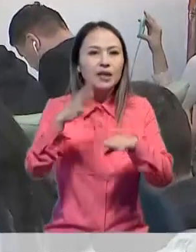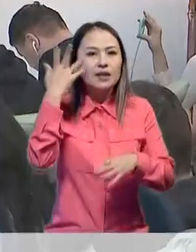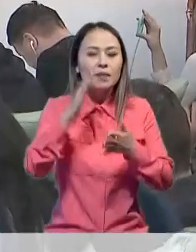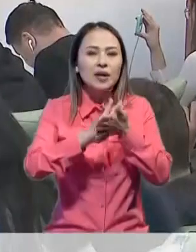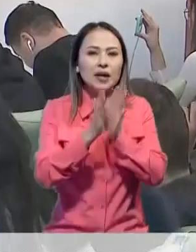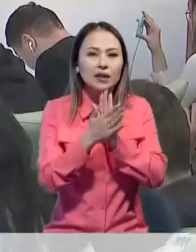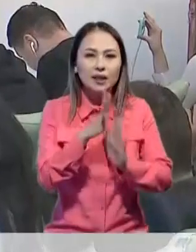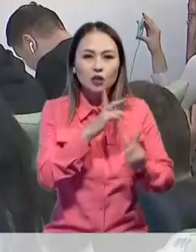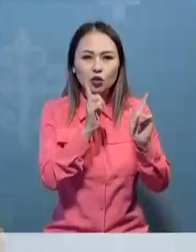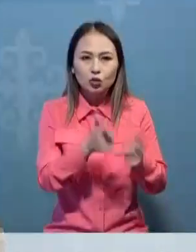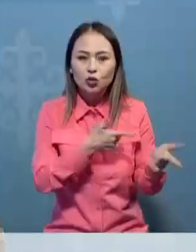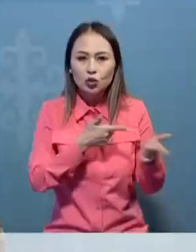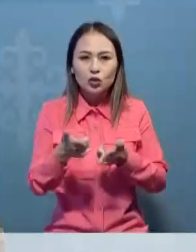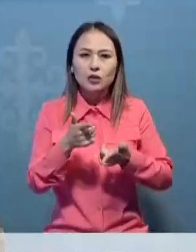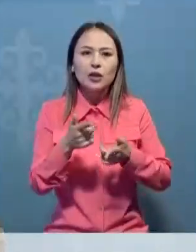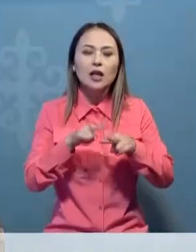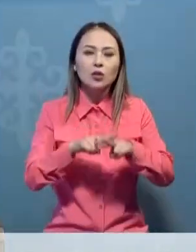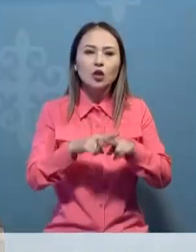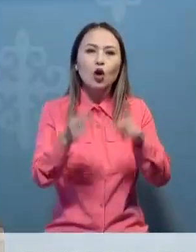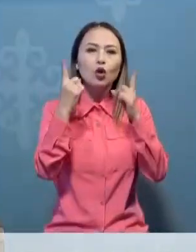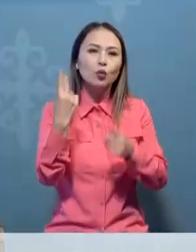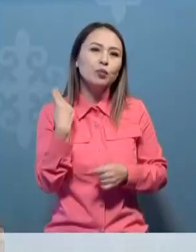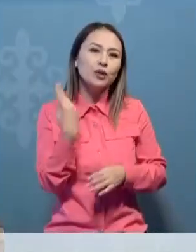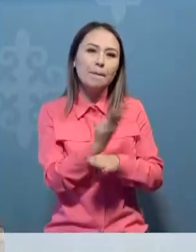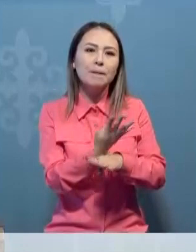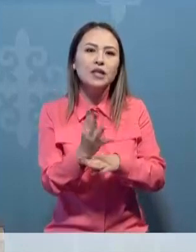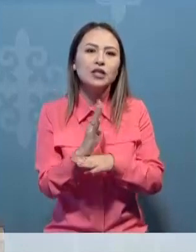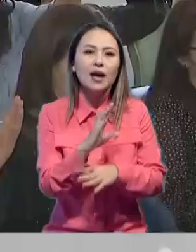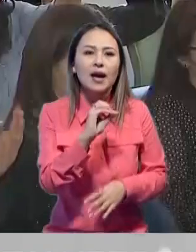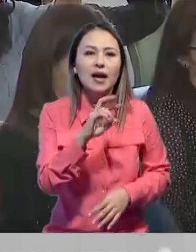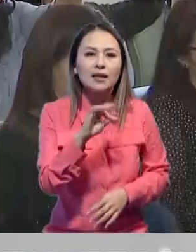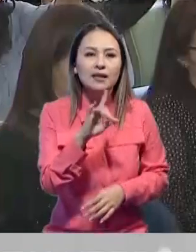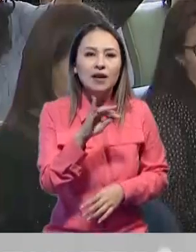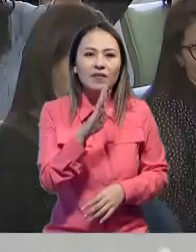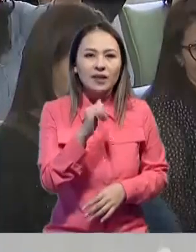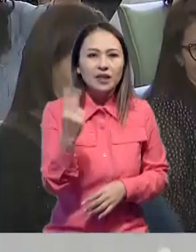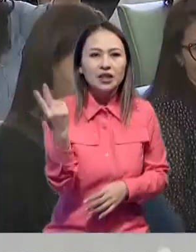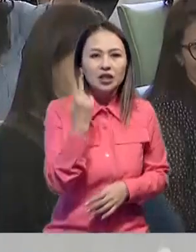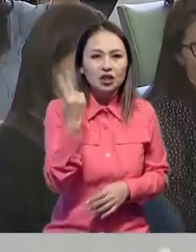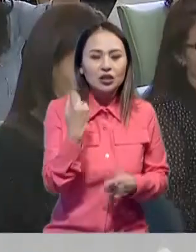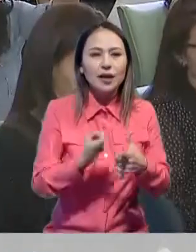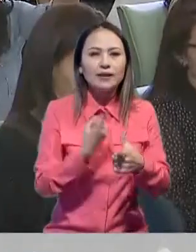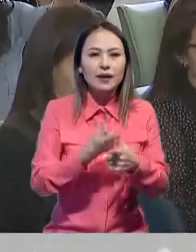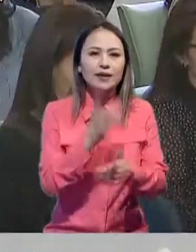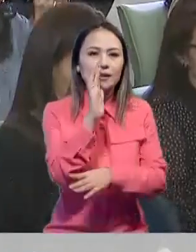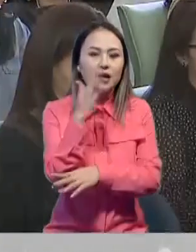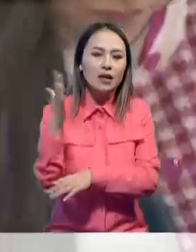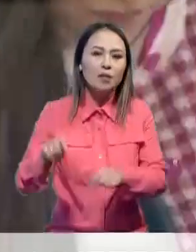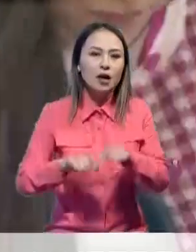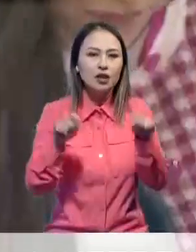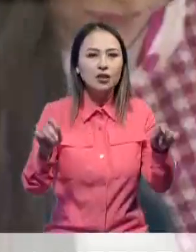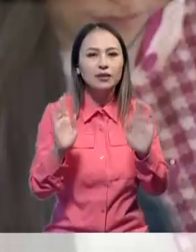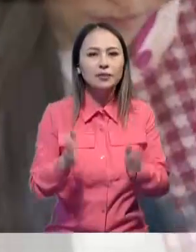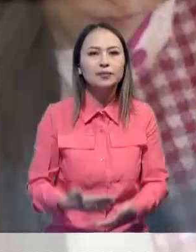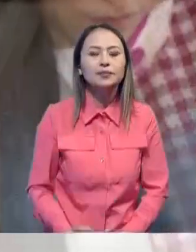Сапар аясында бірқатар келіссөз жүргізіледі. Сондай-ақ елордада Ұлыбритания патшайымы Елизавета II-нің атындағы